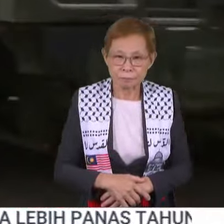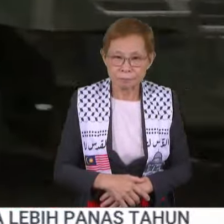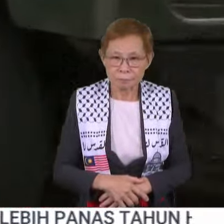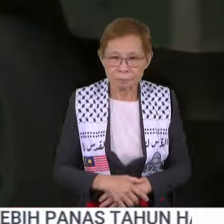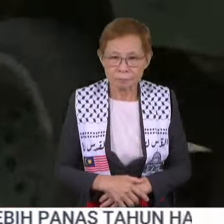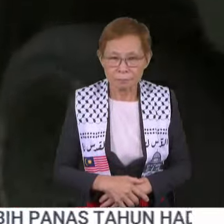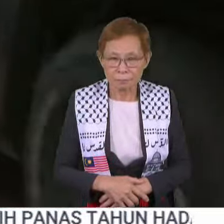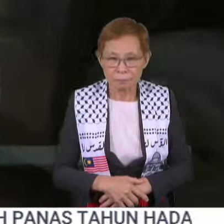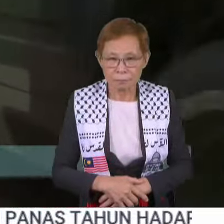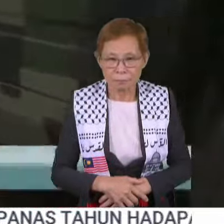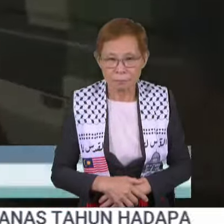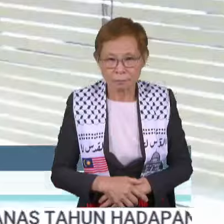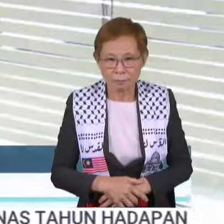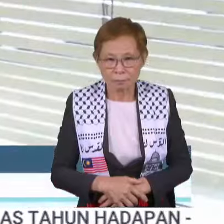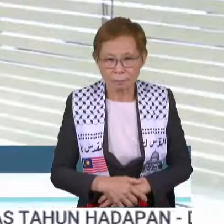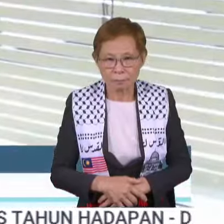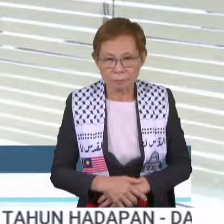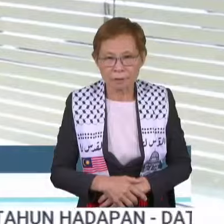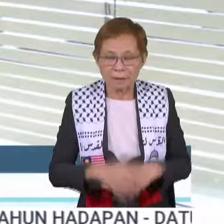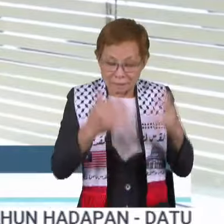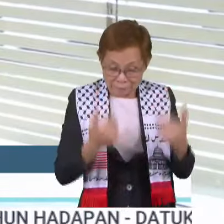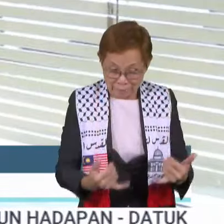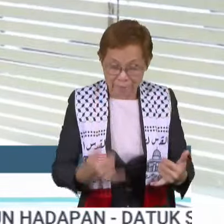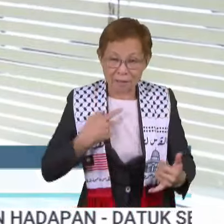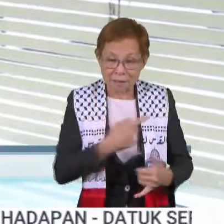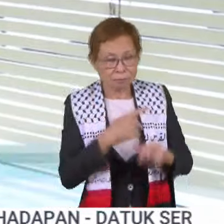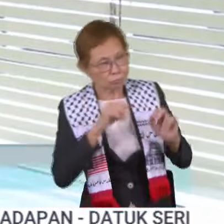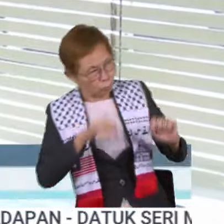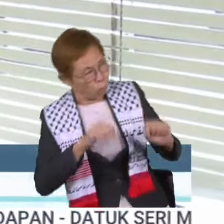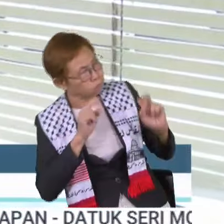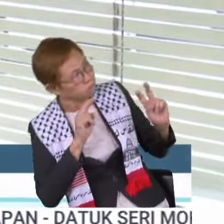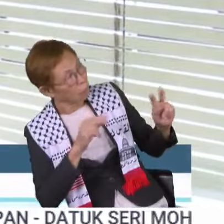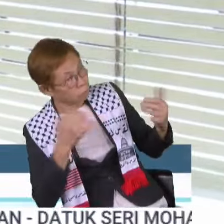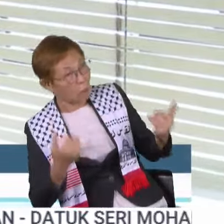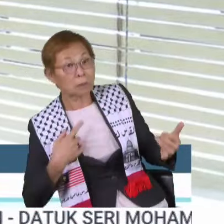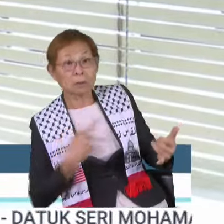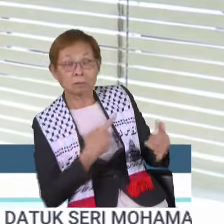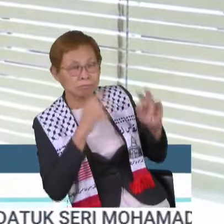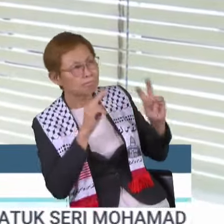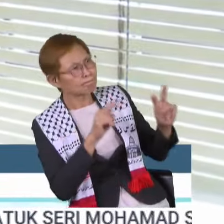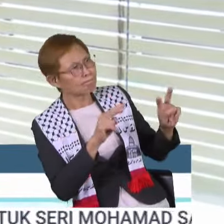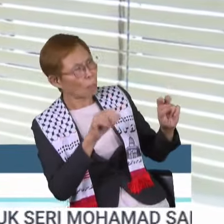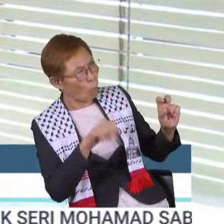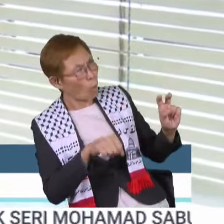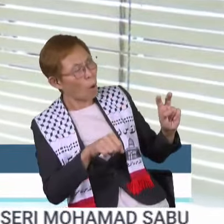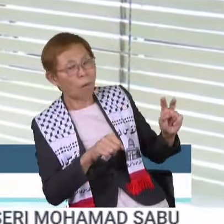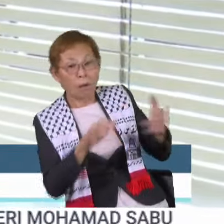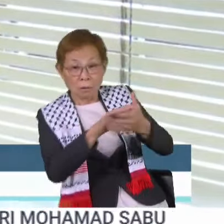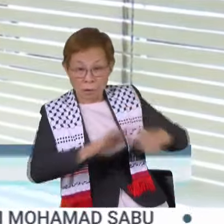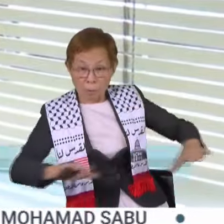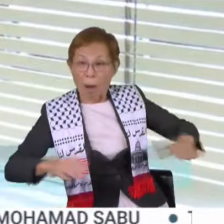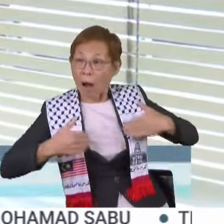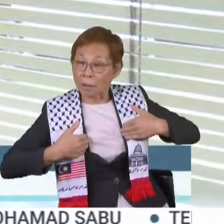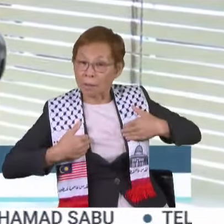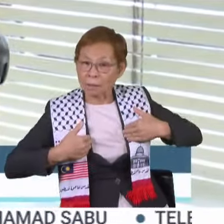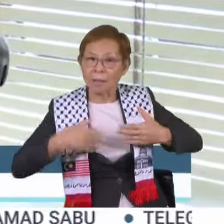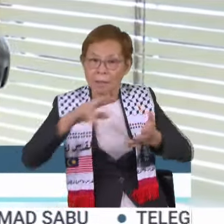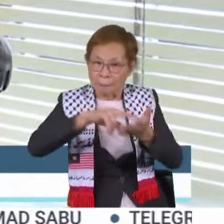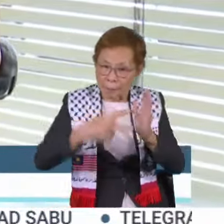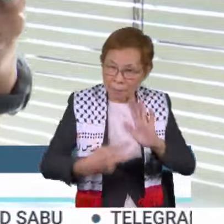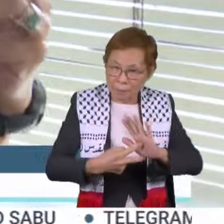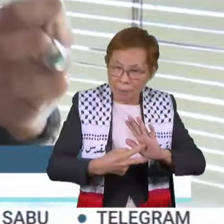Raj impak dia sekarang ini kita boleh Lihatlah bila keselamatan tu ada